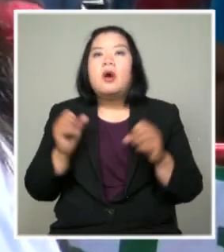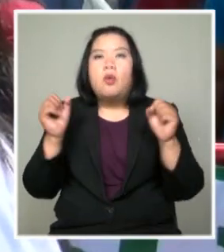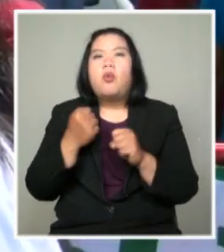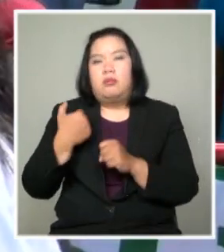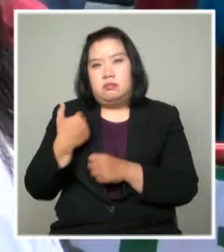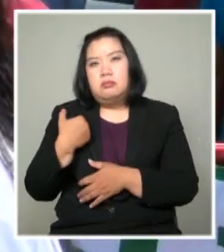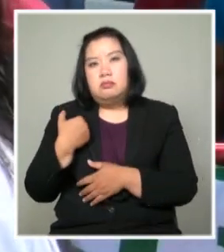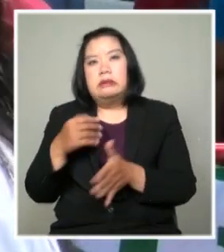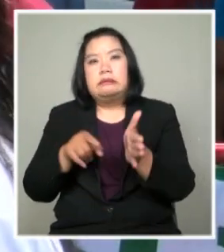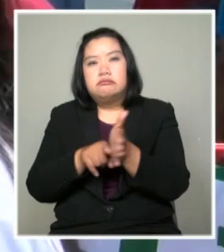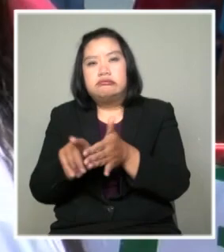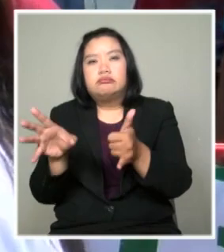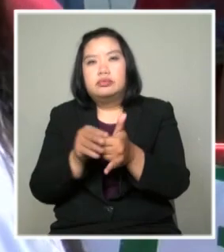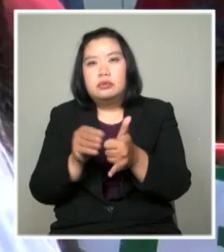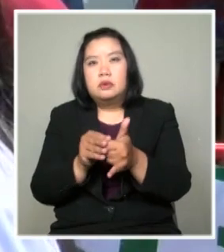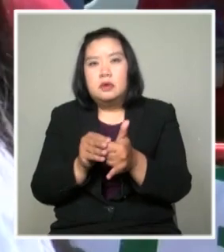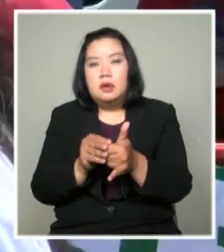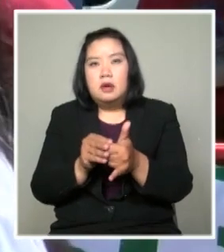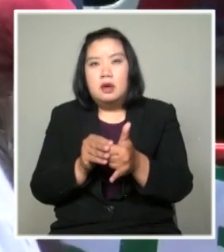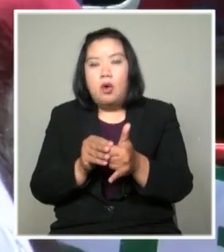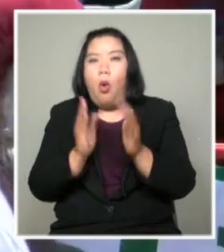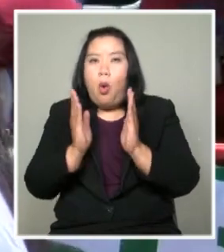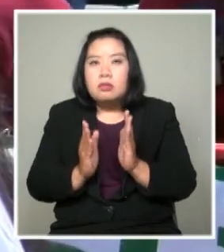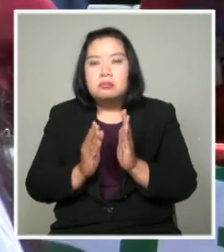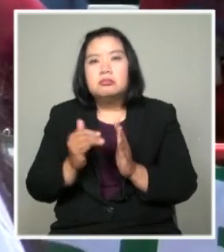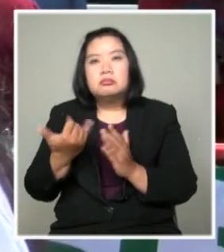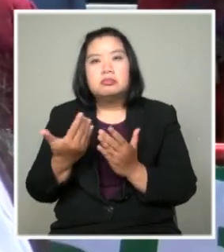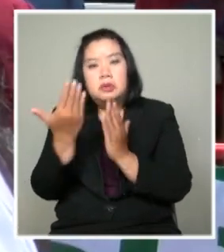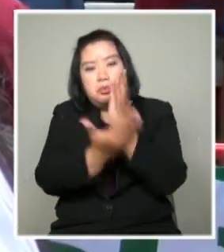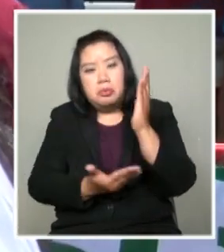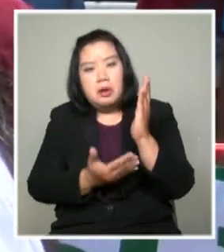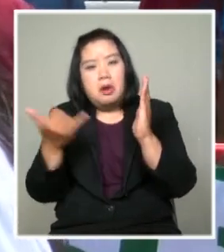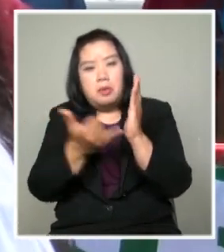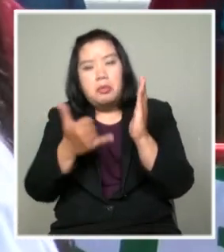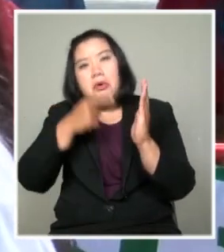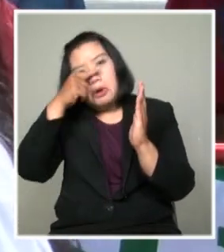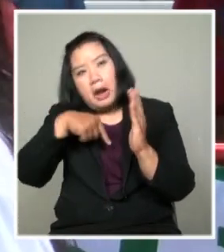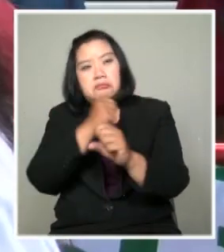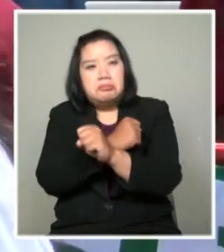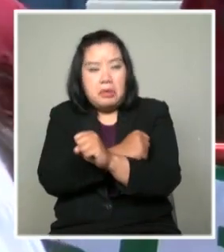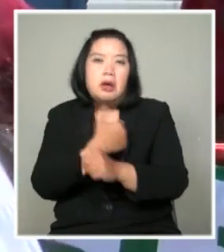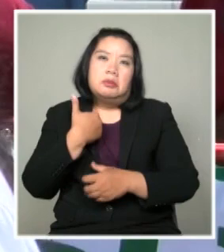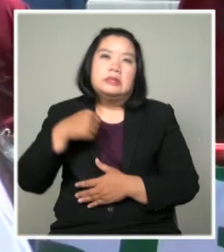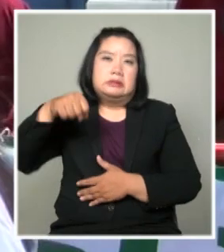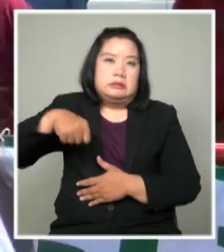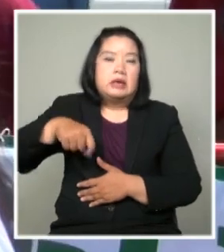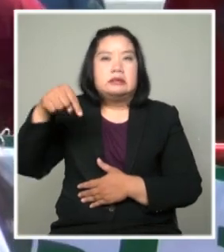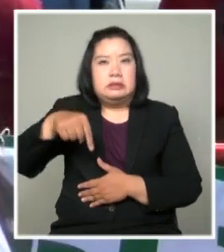ากบุคลากรที่มาจากต่างประเทศอะค่ะพวกแรงงานเพราะว่ ามีแรงงานต่าง ชาติ